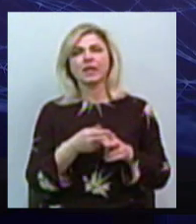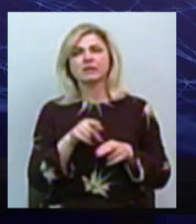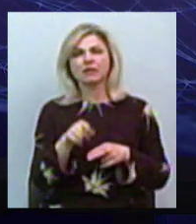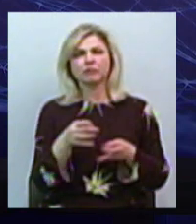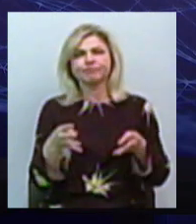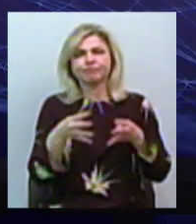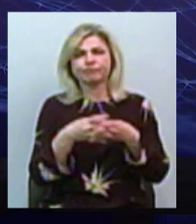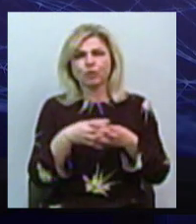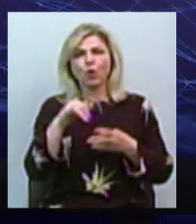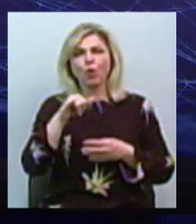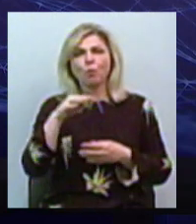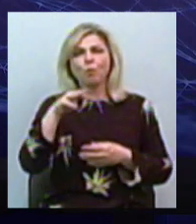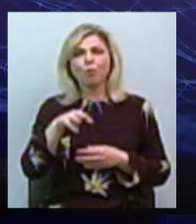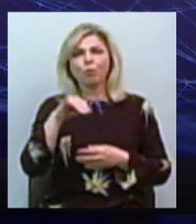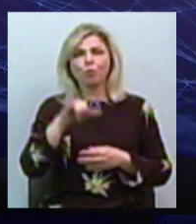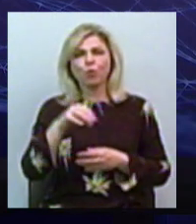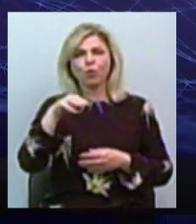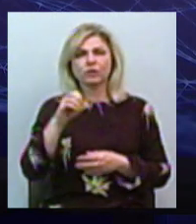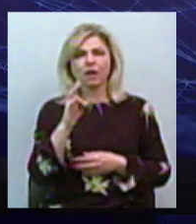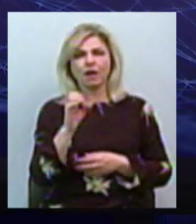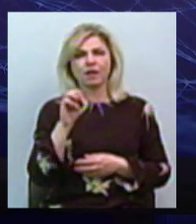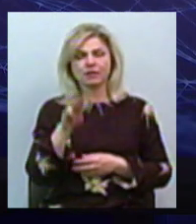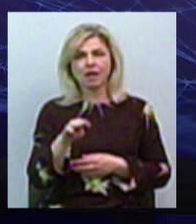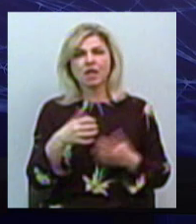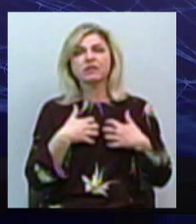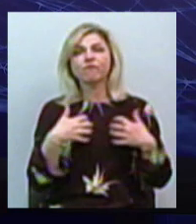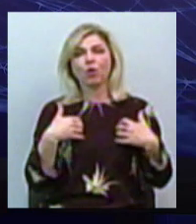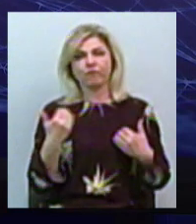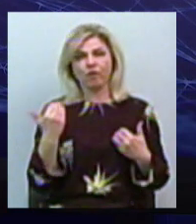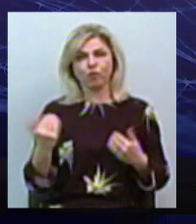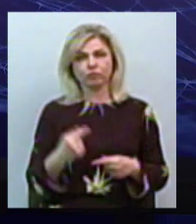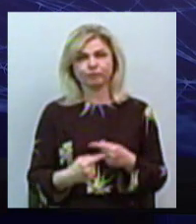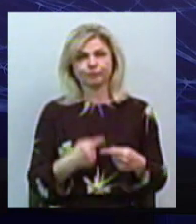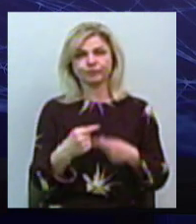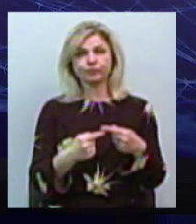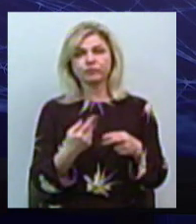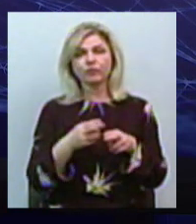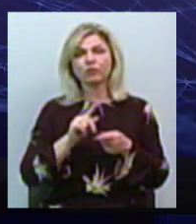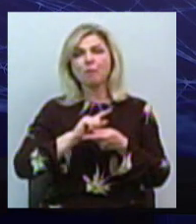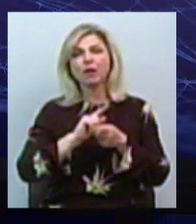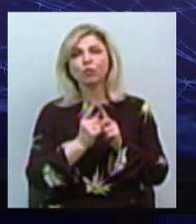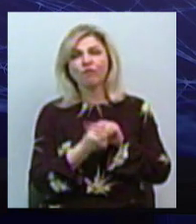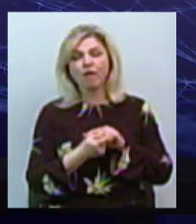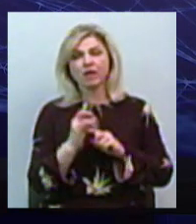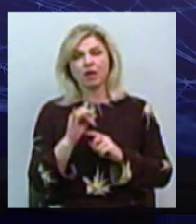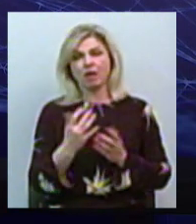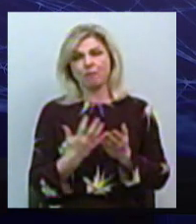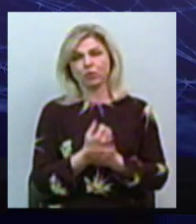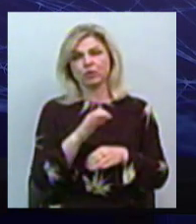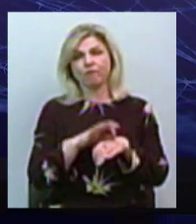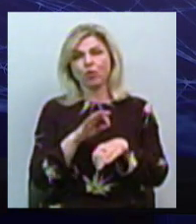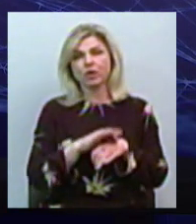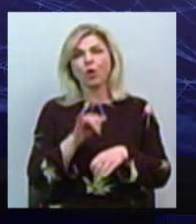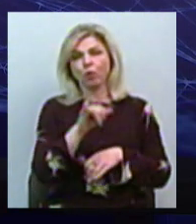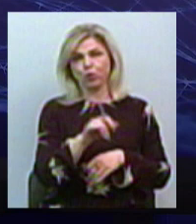вірус, можна так сказати, тваринного походження, який мутував і викликає на сьогодні захворювання також